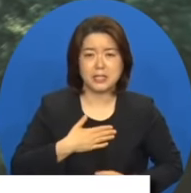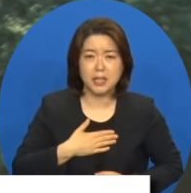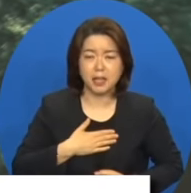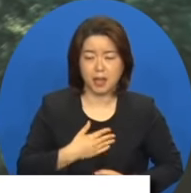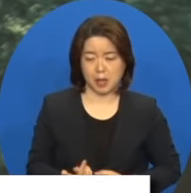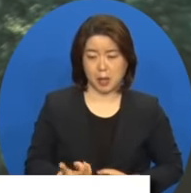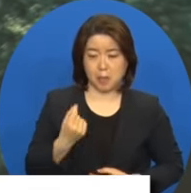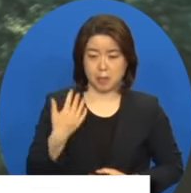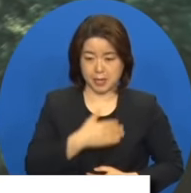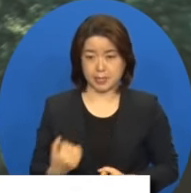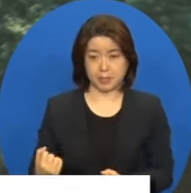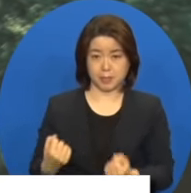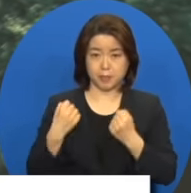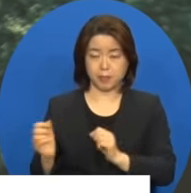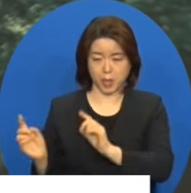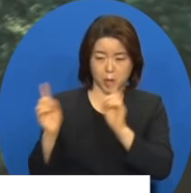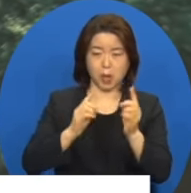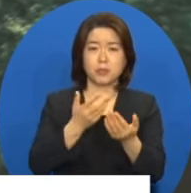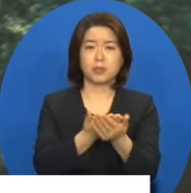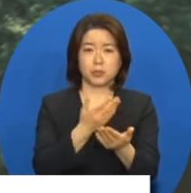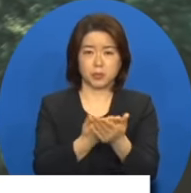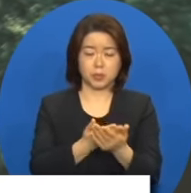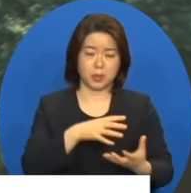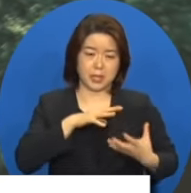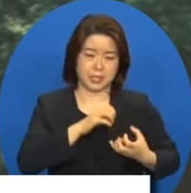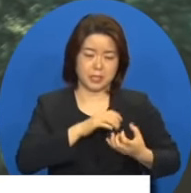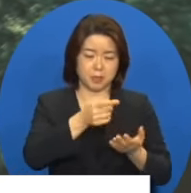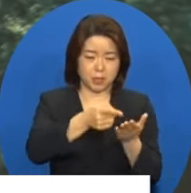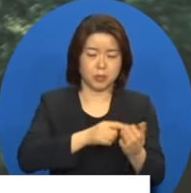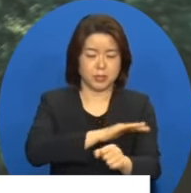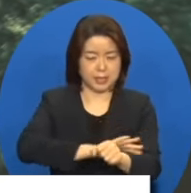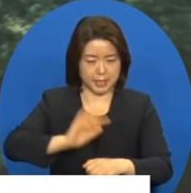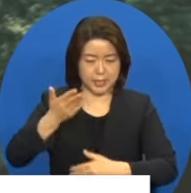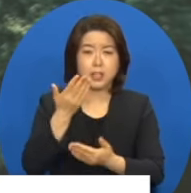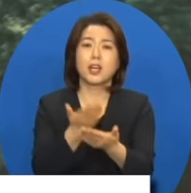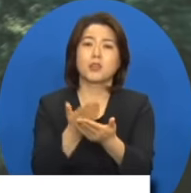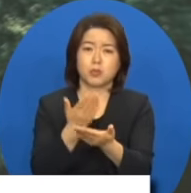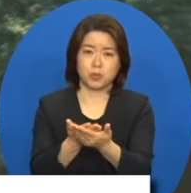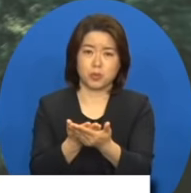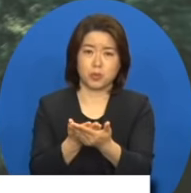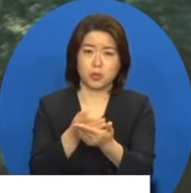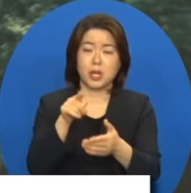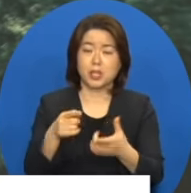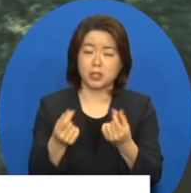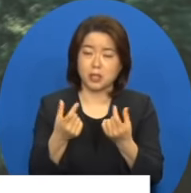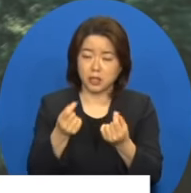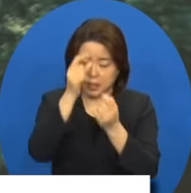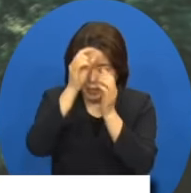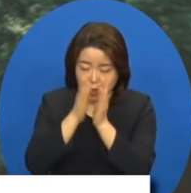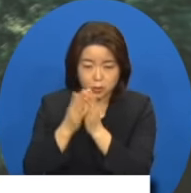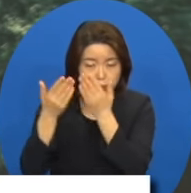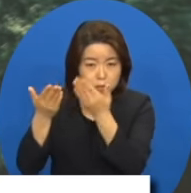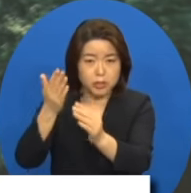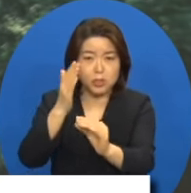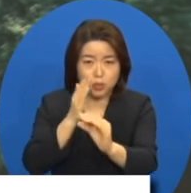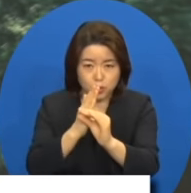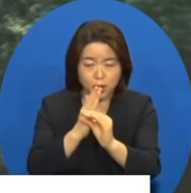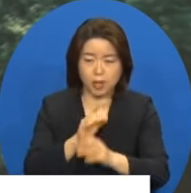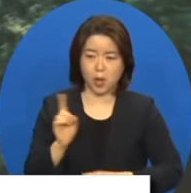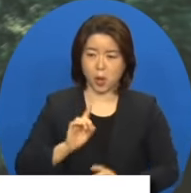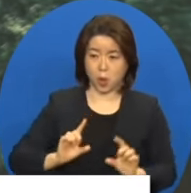속히 건강을 회복하게 주십시오. 심장 이식 수술이 잘 되게 해 주십시오. 그렇게 기도를 하다가 어느 날